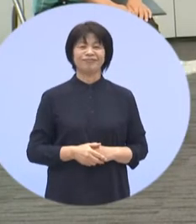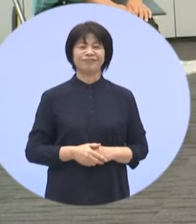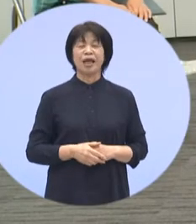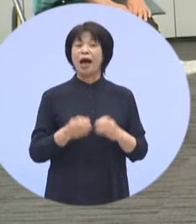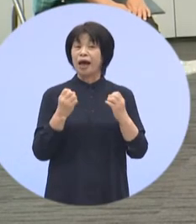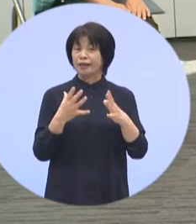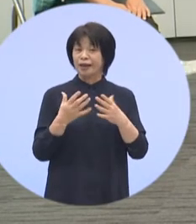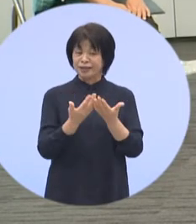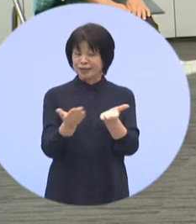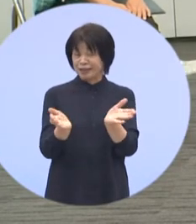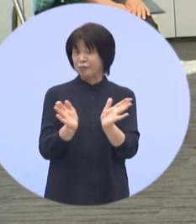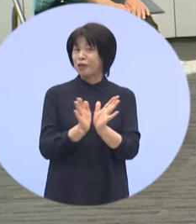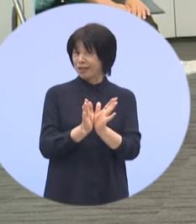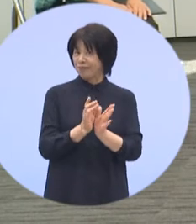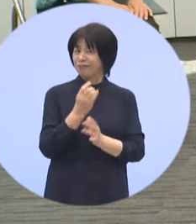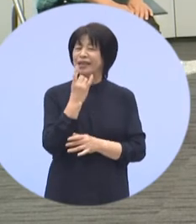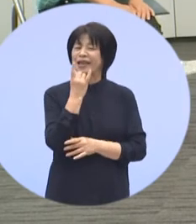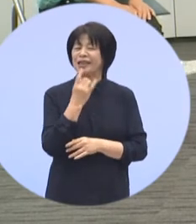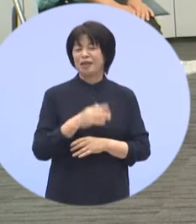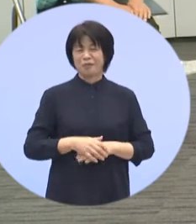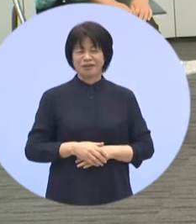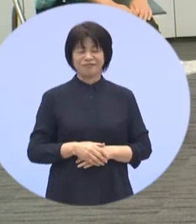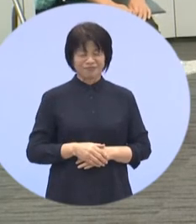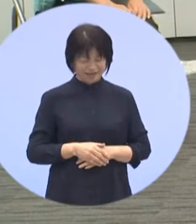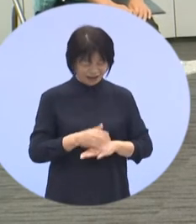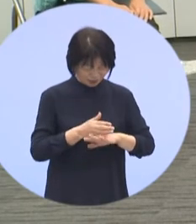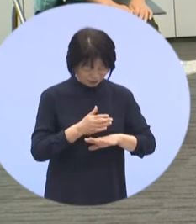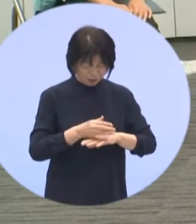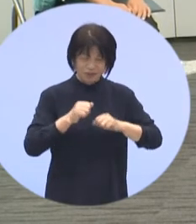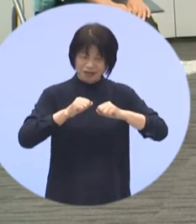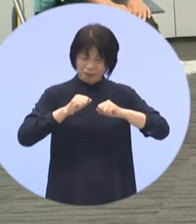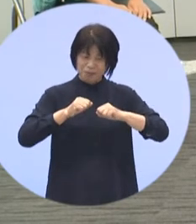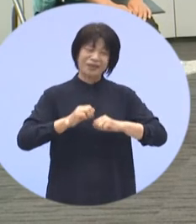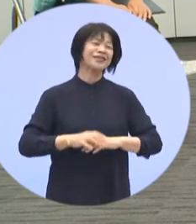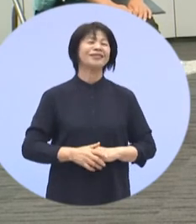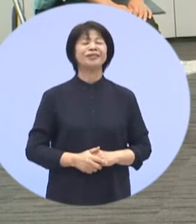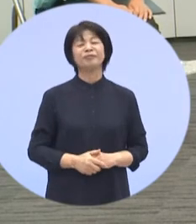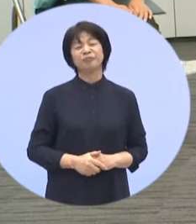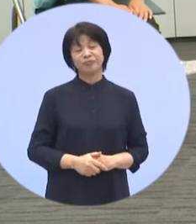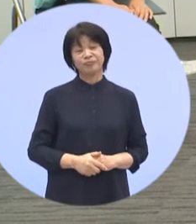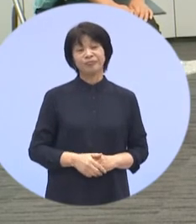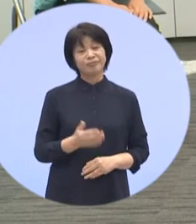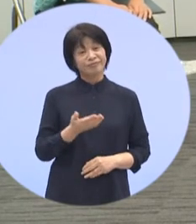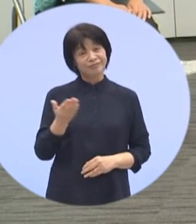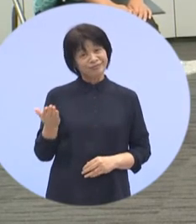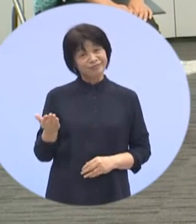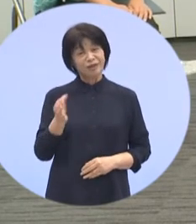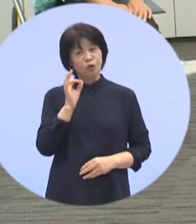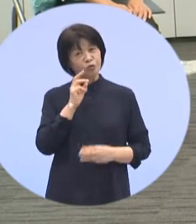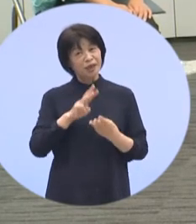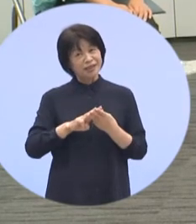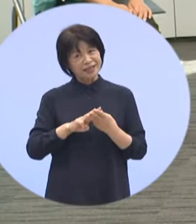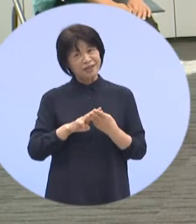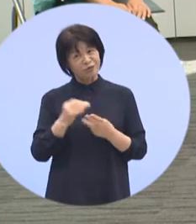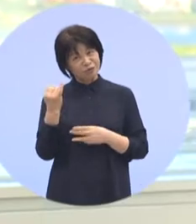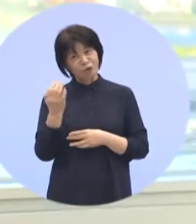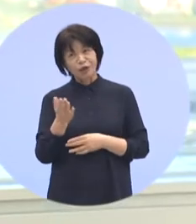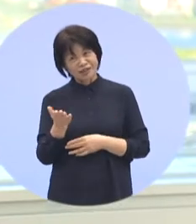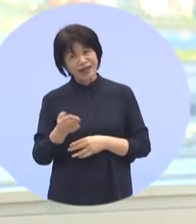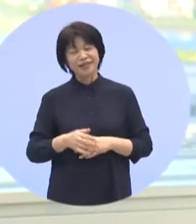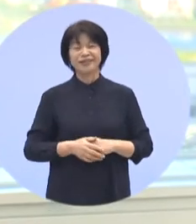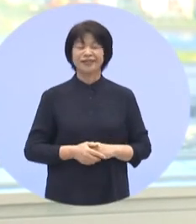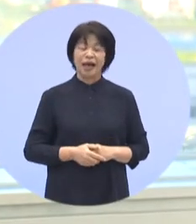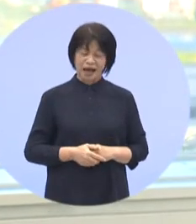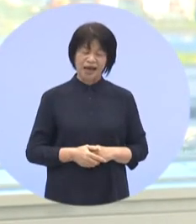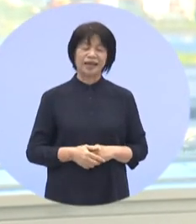ギフスープス期待してますね。 ありがとうございます。頑張ります。 では続いて上田選手もお願いします。 はい、いつ